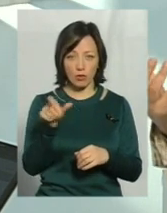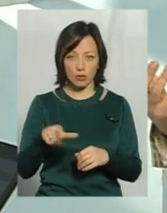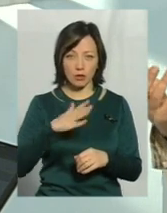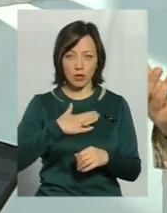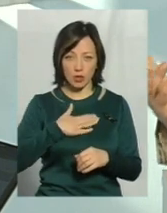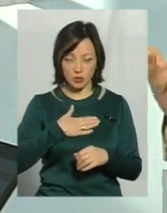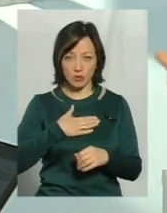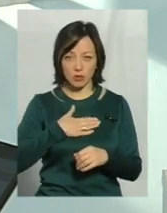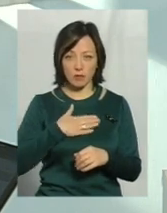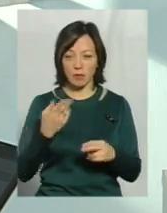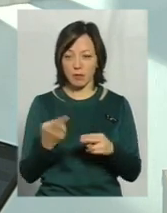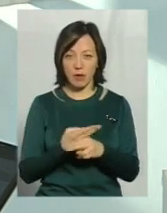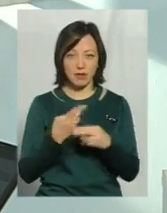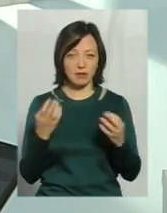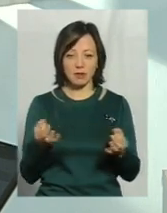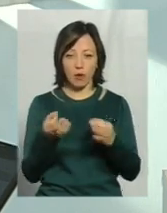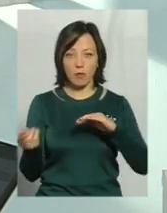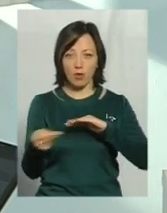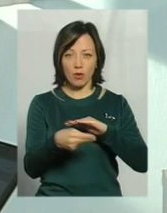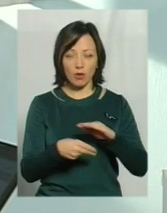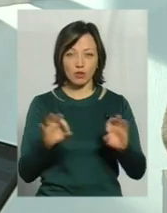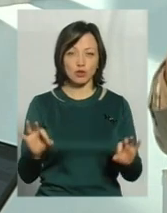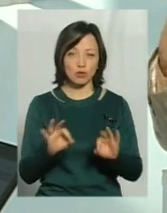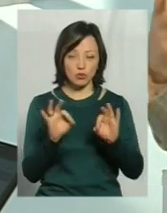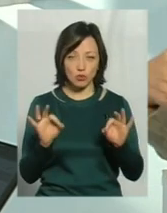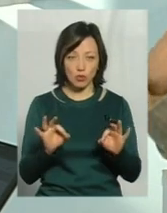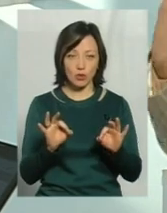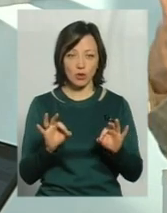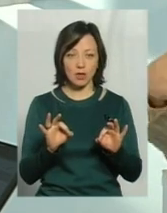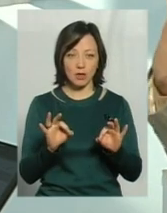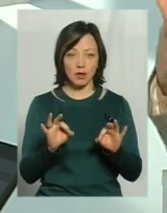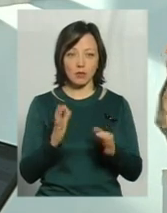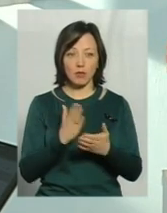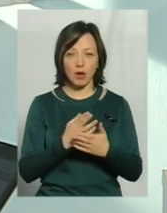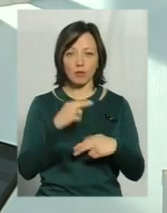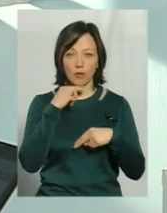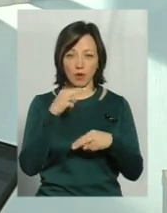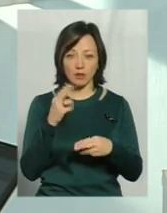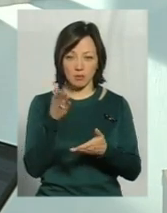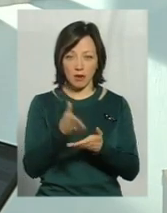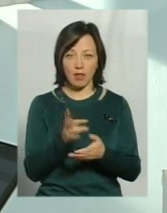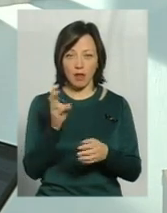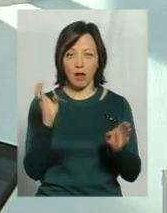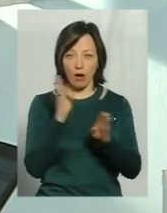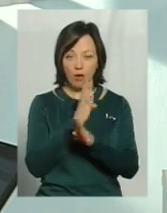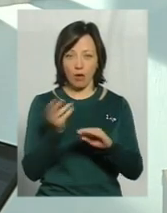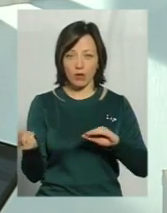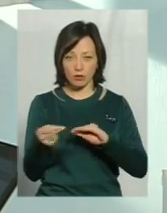наші люди. Без всякої пропаганди, ідеології, без нічого, я маю в виду направлену на